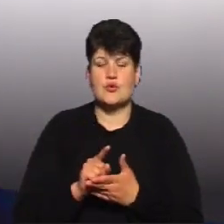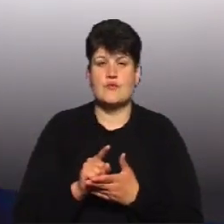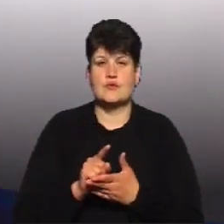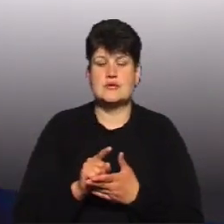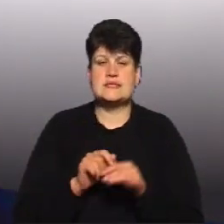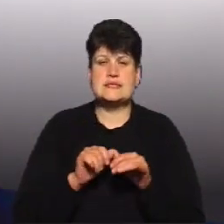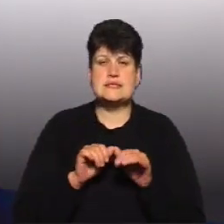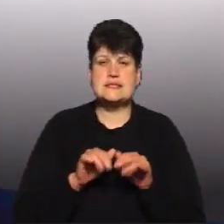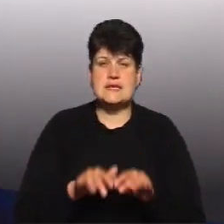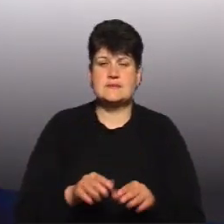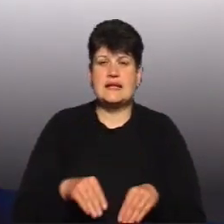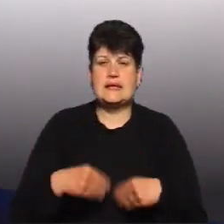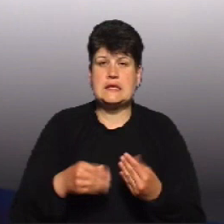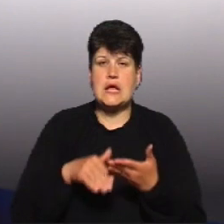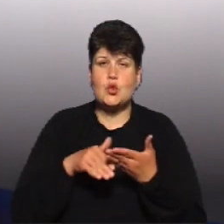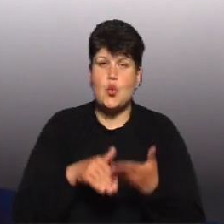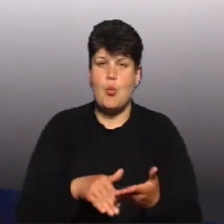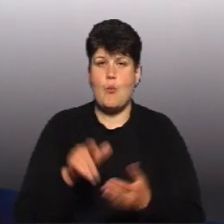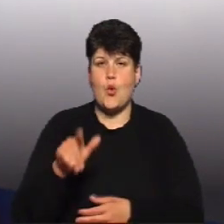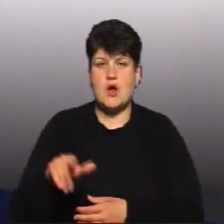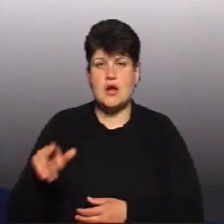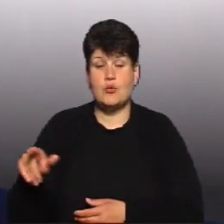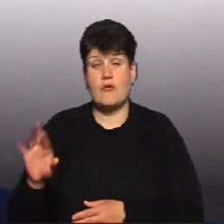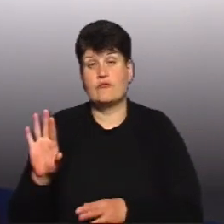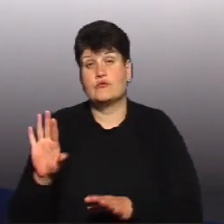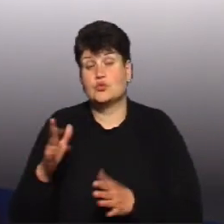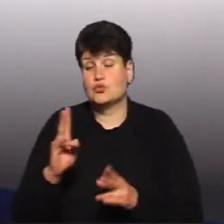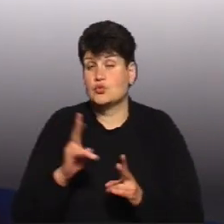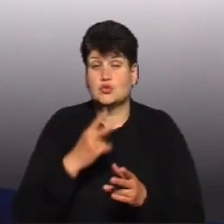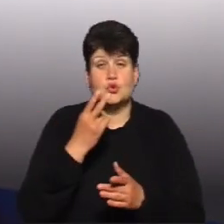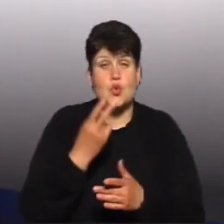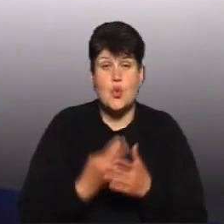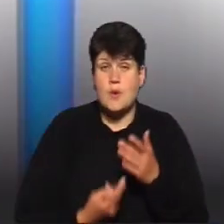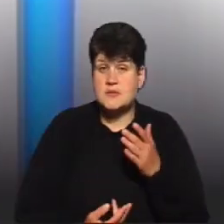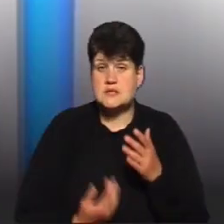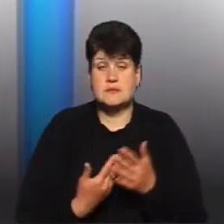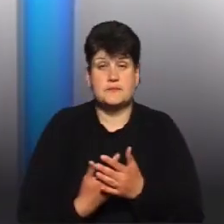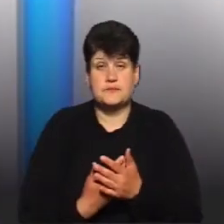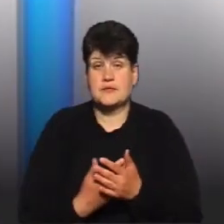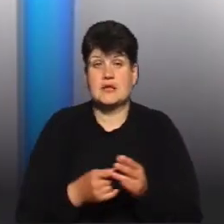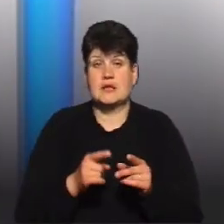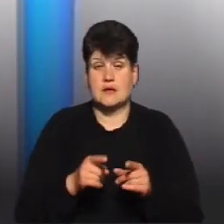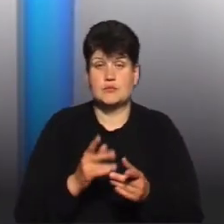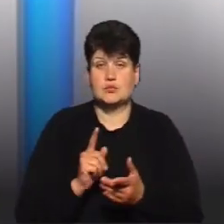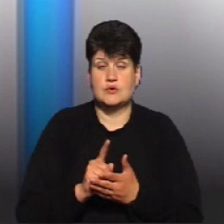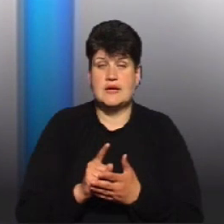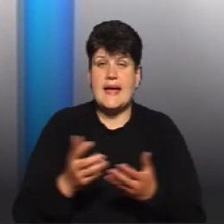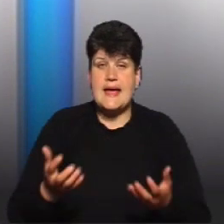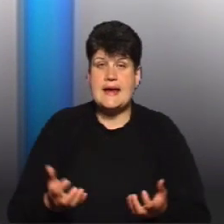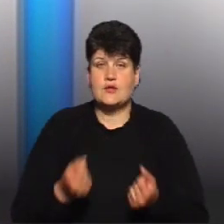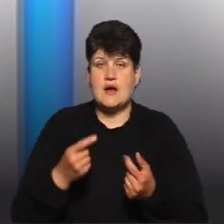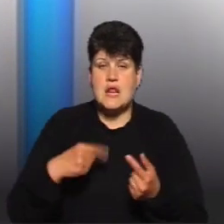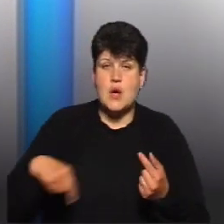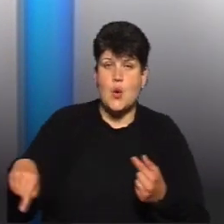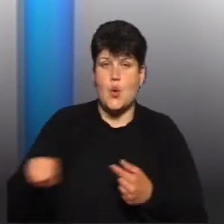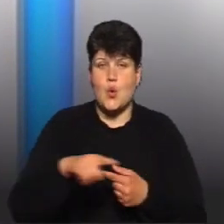надання допомоги людям, якщо хтось топиться, повинно бути на цьому щиті рятувальне коло, мотузки,